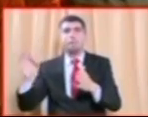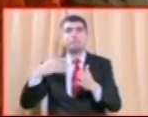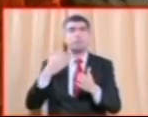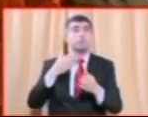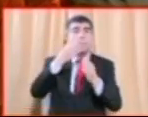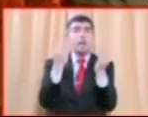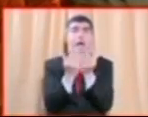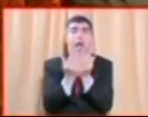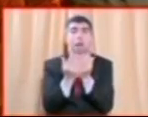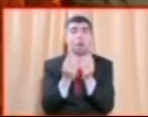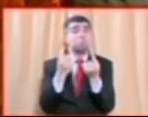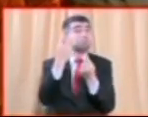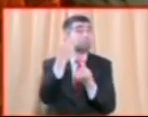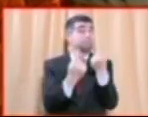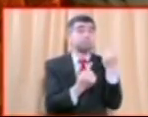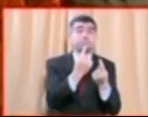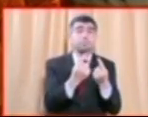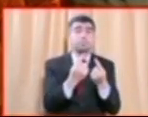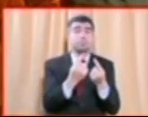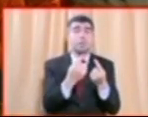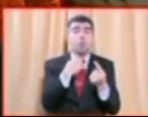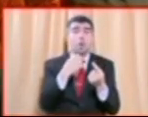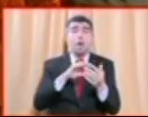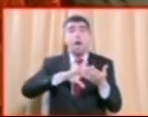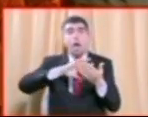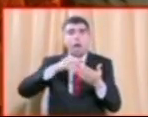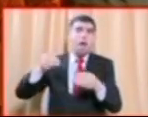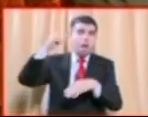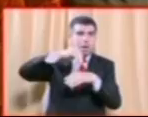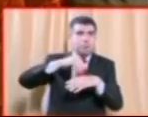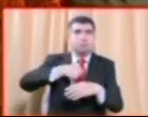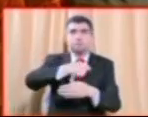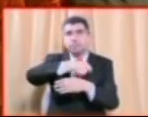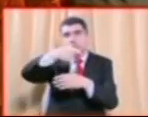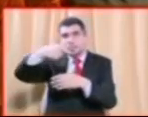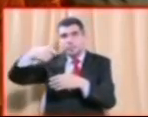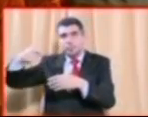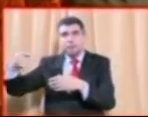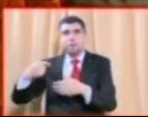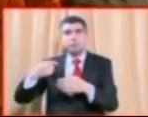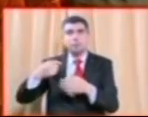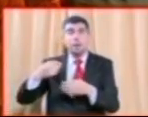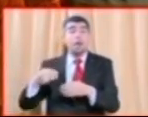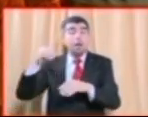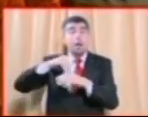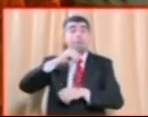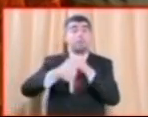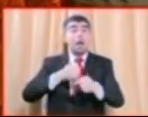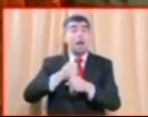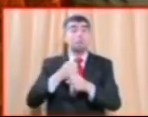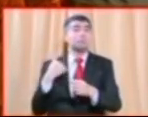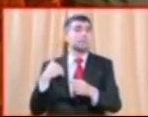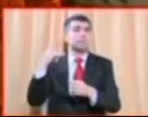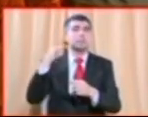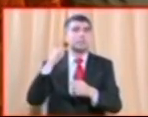لبرا، وكنعاود نوزعوهم على الاقاليم ماشي كنحطوهم بجانبنا. الان عدد الطلبه كيزداد سنويا،